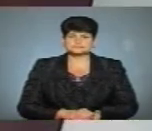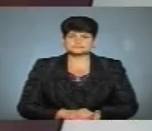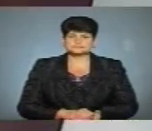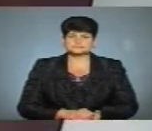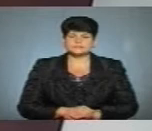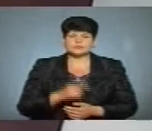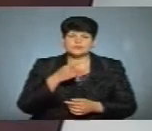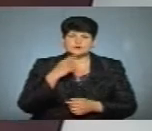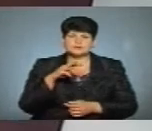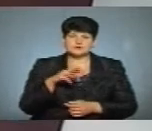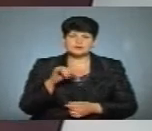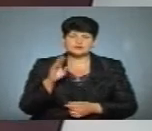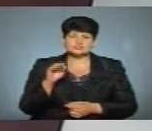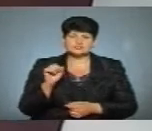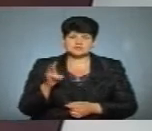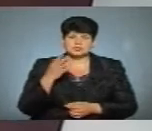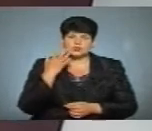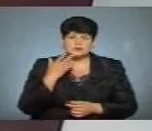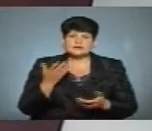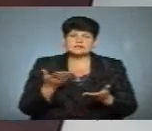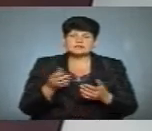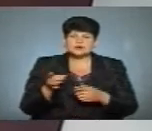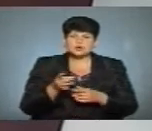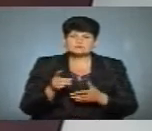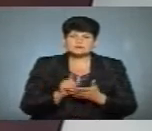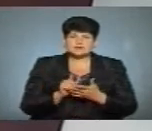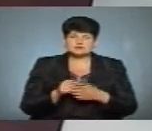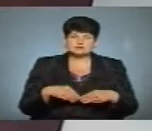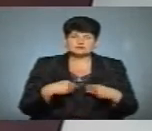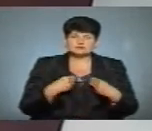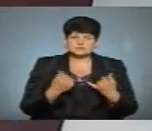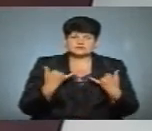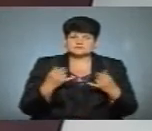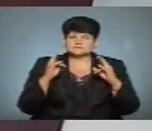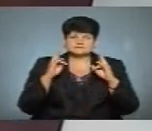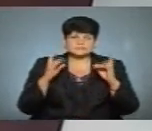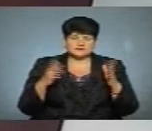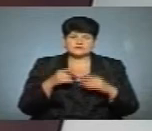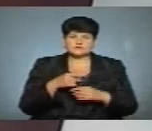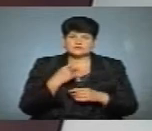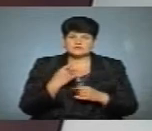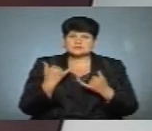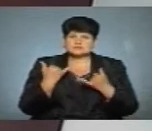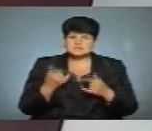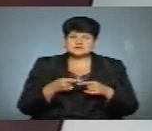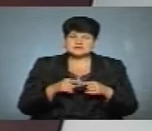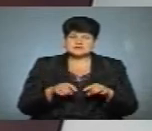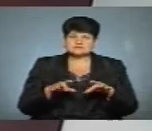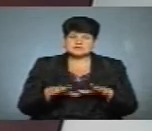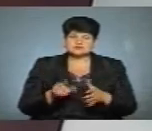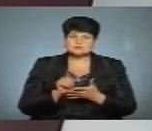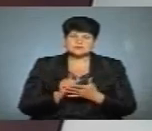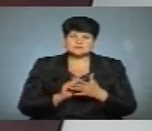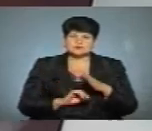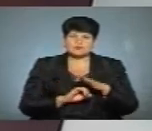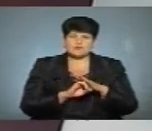За словами Миколи Іщишина, коли і який розмір пенсії йому призначать, наразі невідомо. За його словами, зараз це вирішують у пенсійному